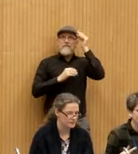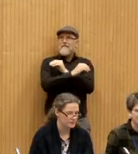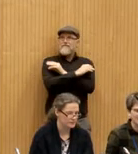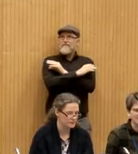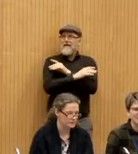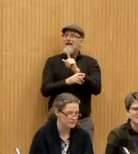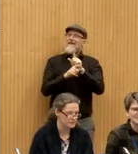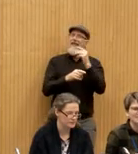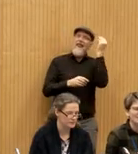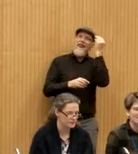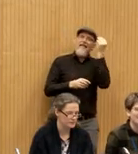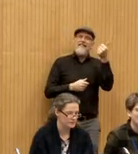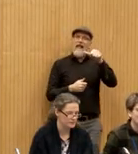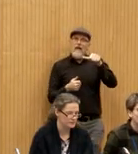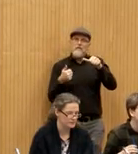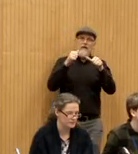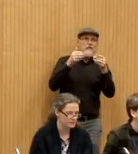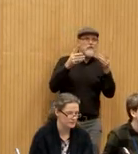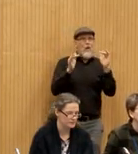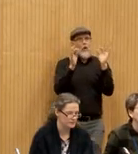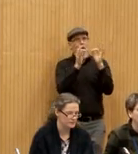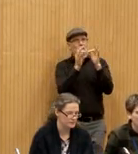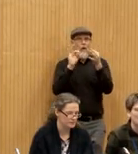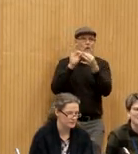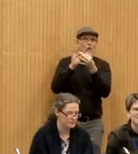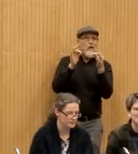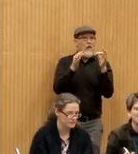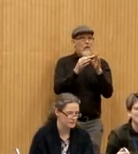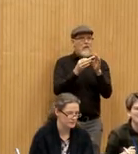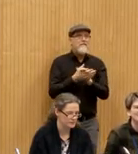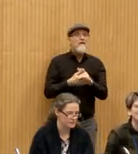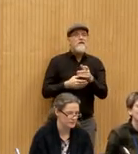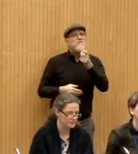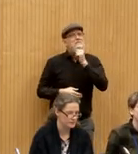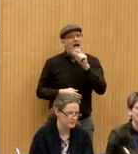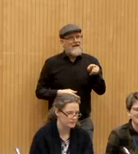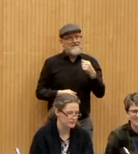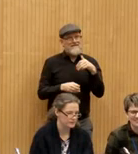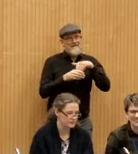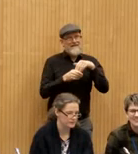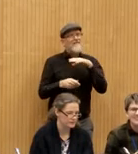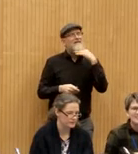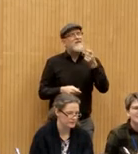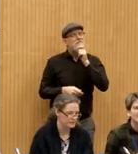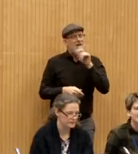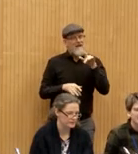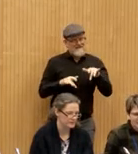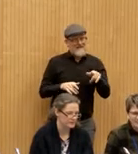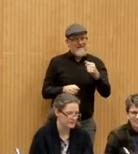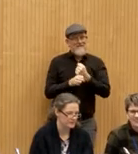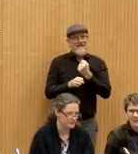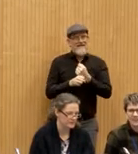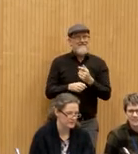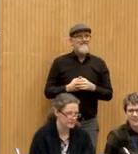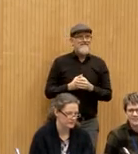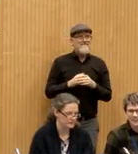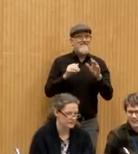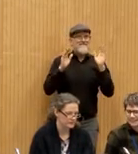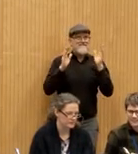so inklusiver zusammenarbeiten können. Und weil es einfach auch Spaß macht, mit diesen tollen Themen zu machen. Dankeschön für